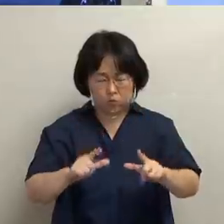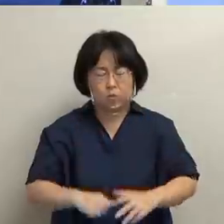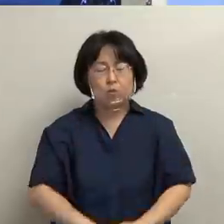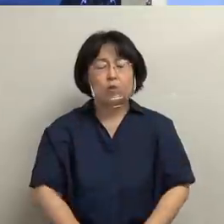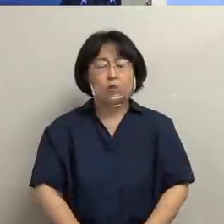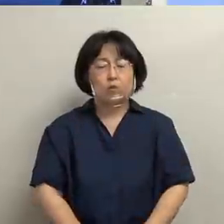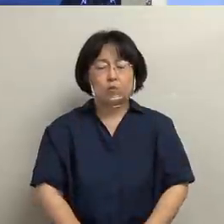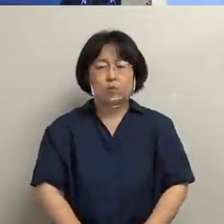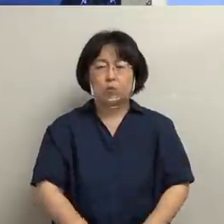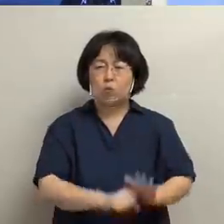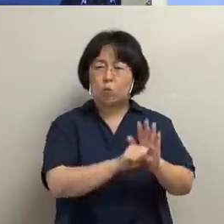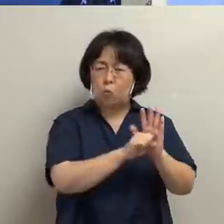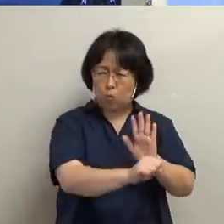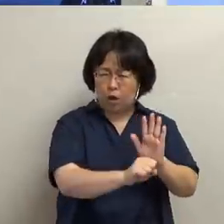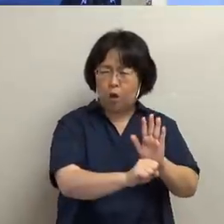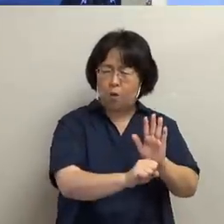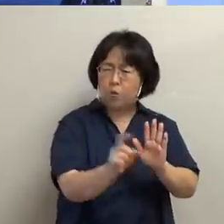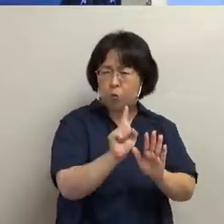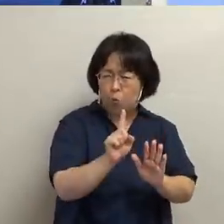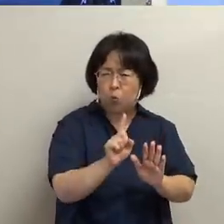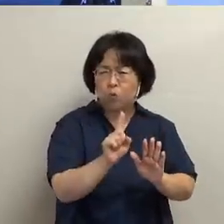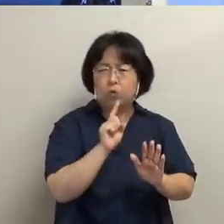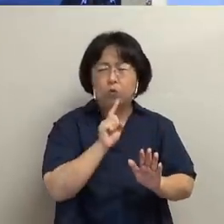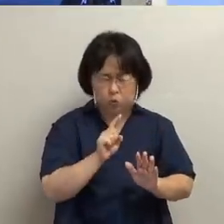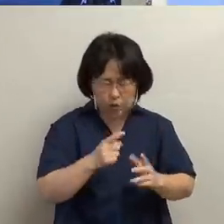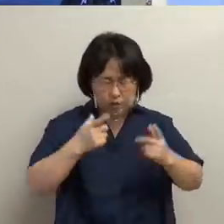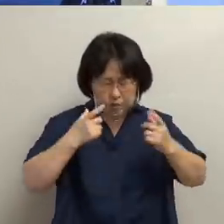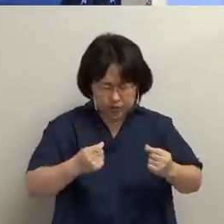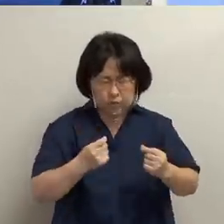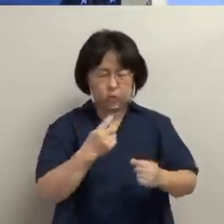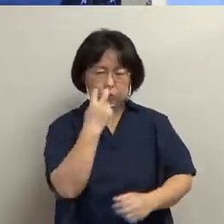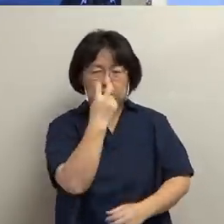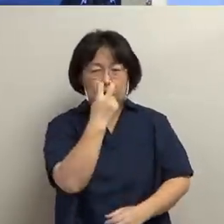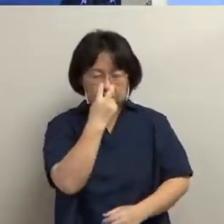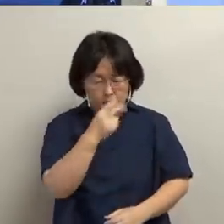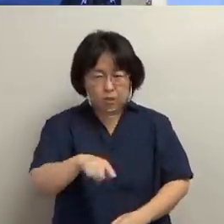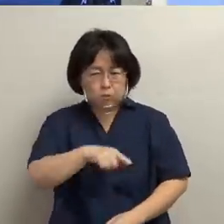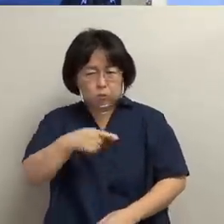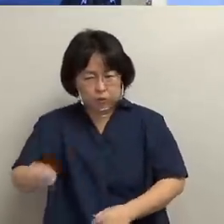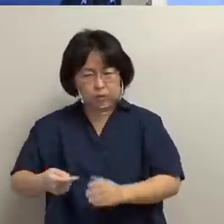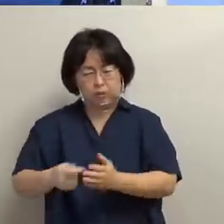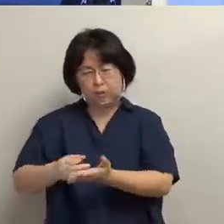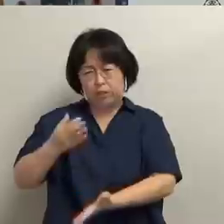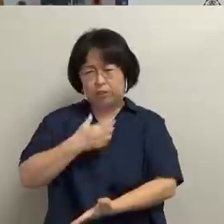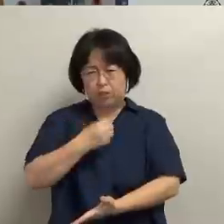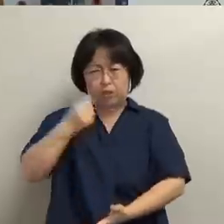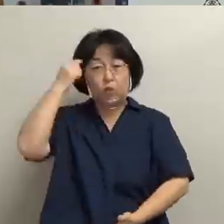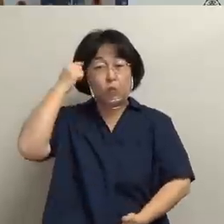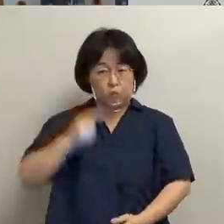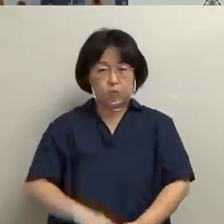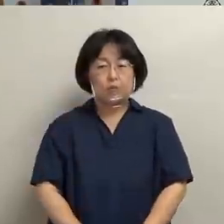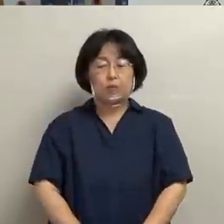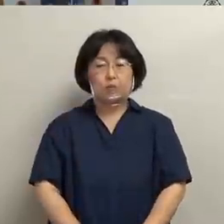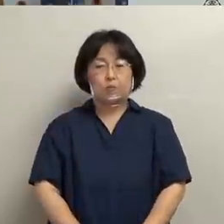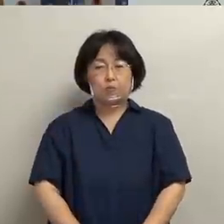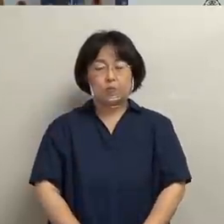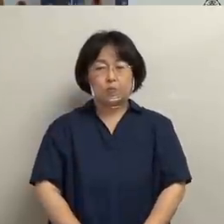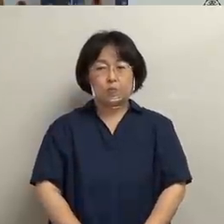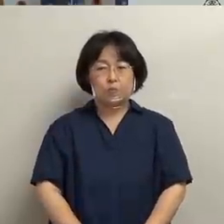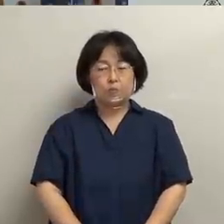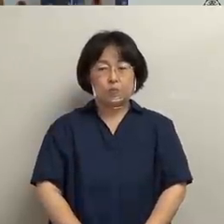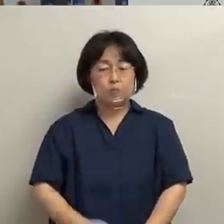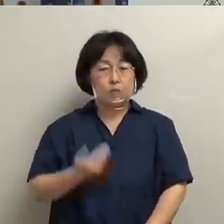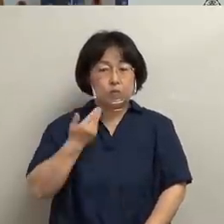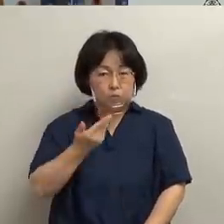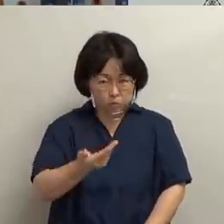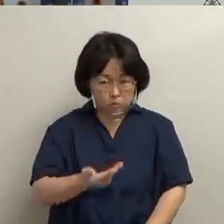あったかってよく研修して次に生かしたいとかありましたえっとあれですね申し込み家に天田乾途中で申込時に